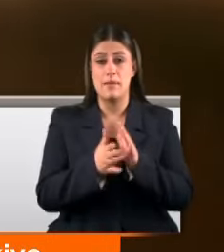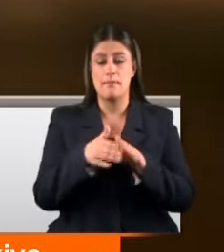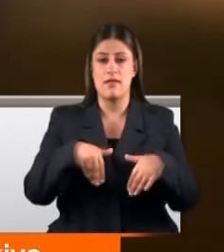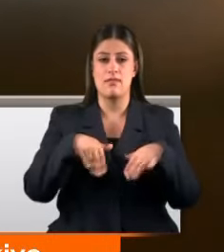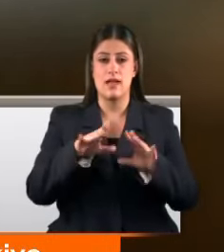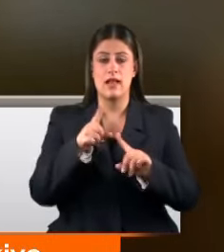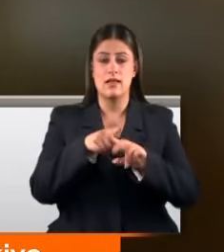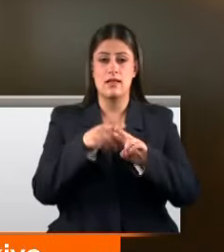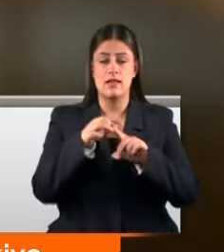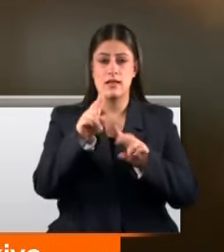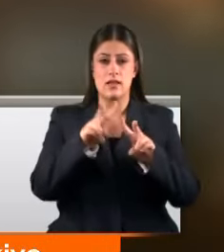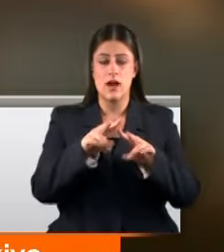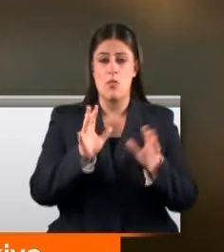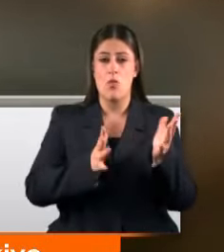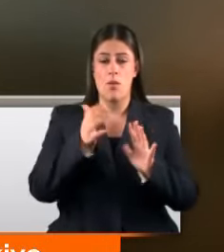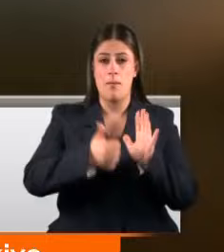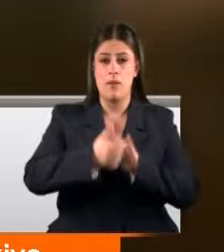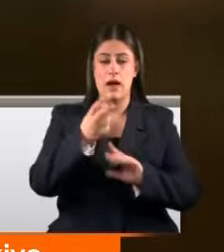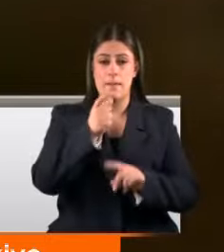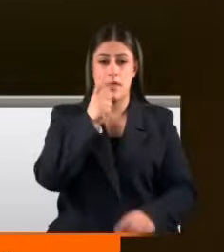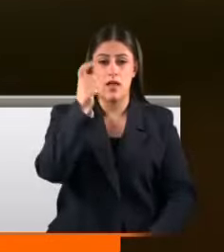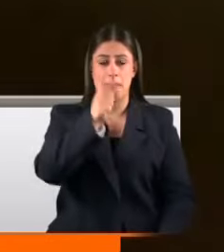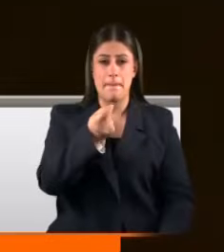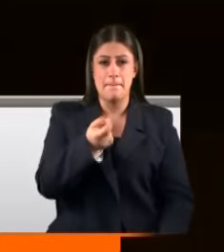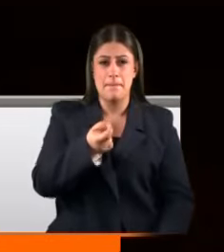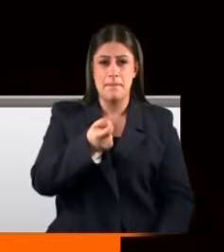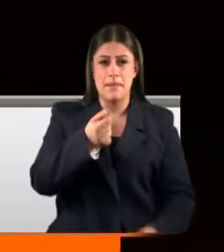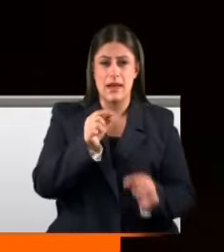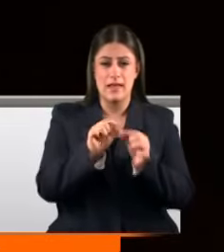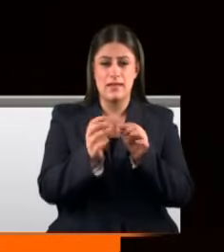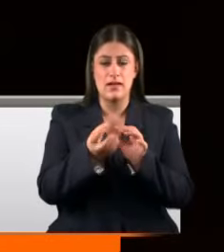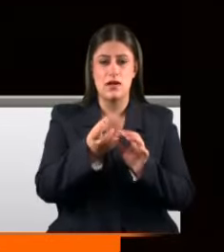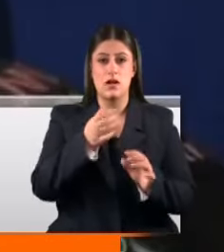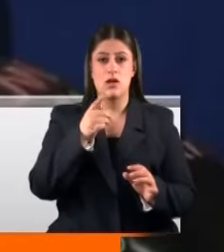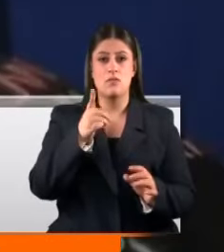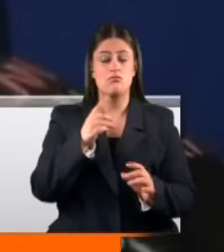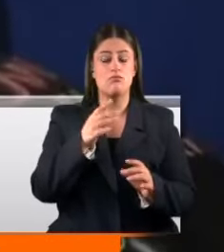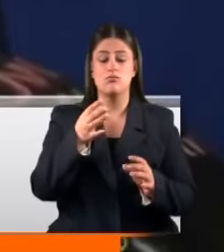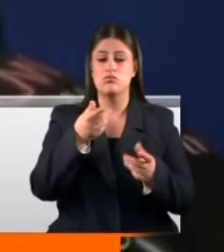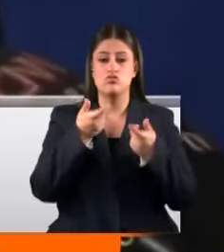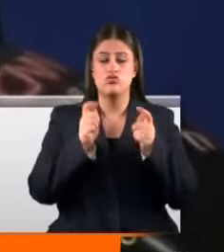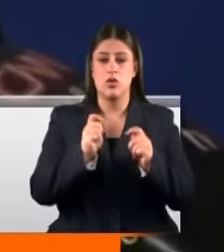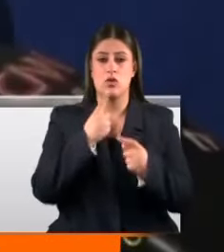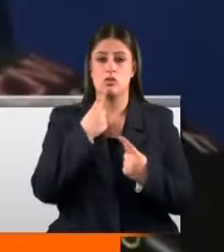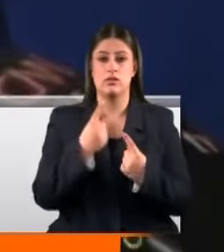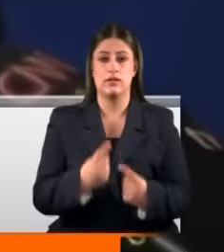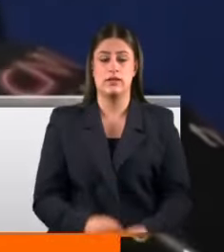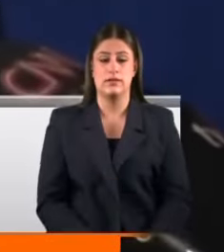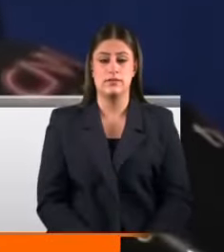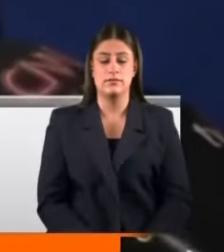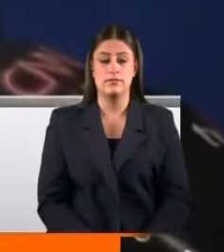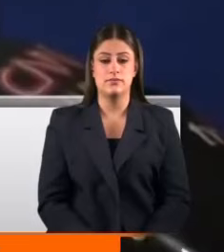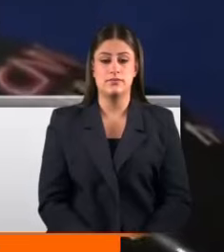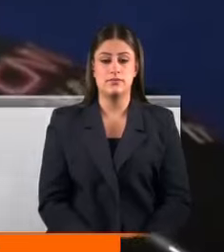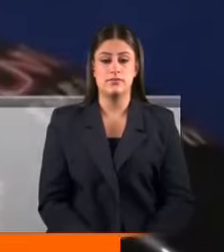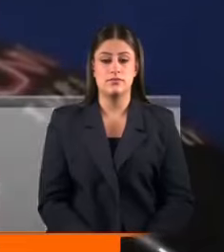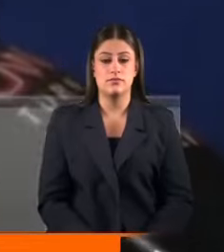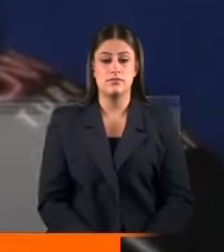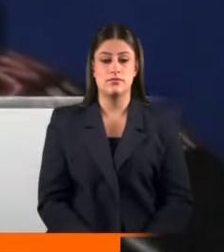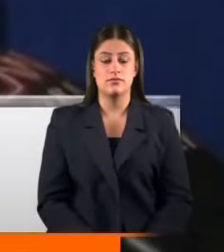ve Orman Bakanı İbrahim Yumaklı bir kıvılcıma bile tahammülün olmadığını söyledi. Ben tekraren söylüyorum. Yarın, öbür gün